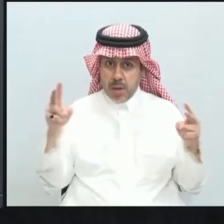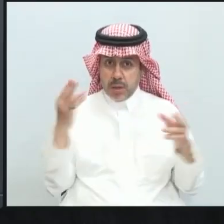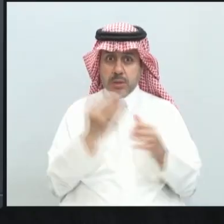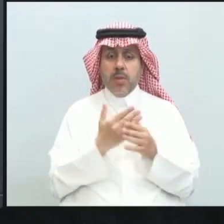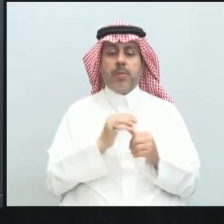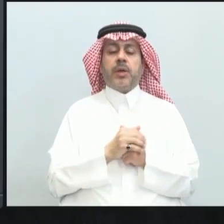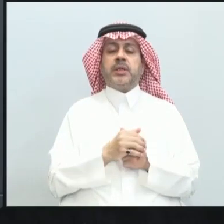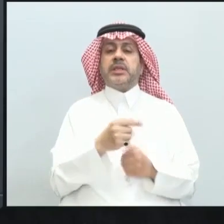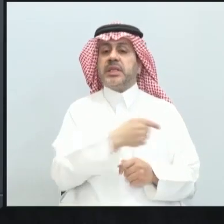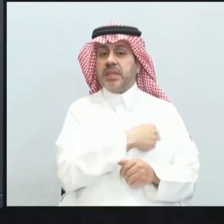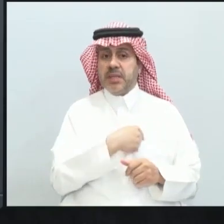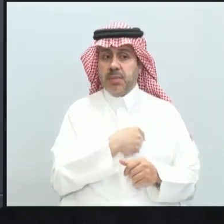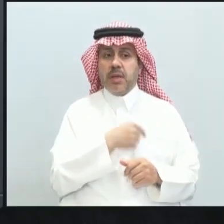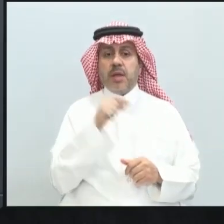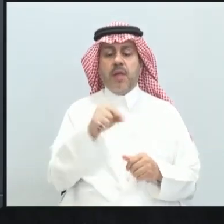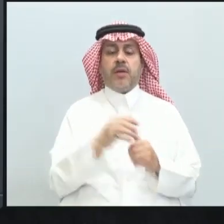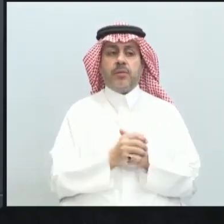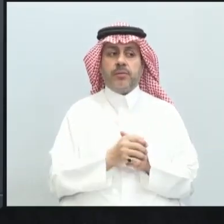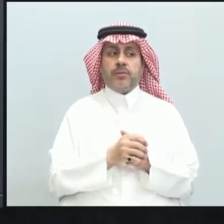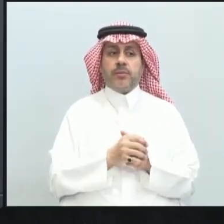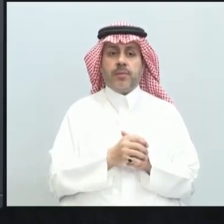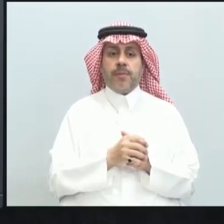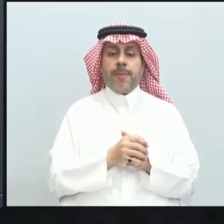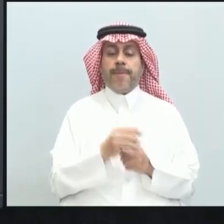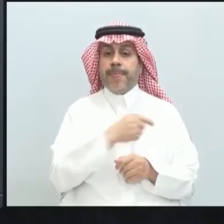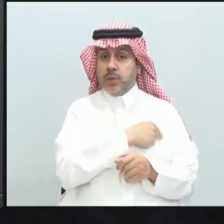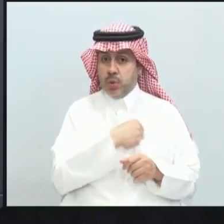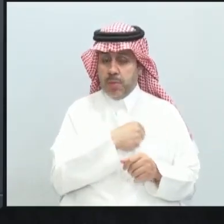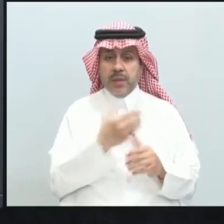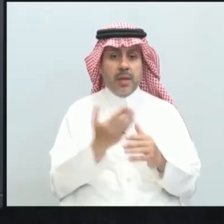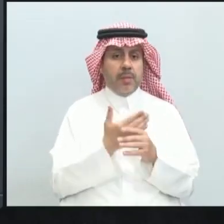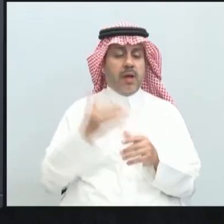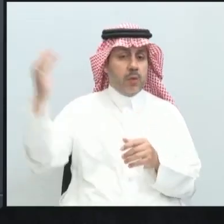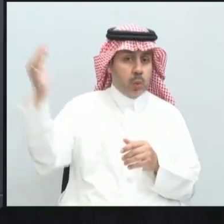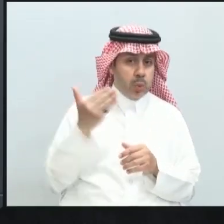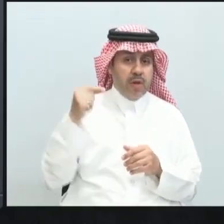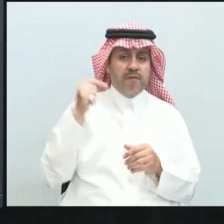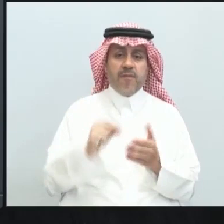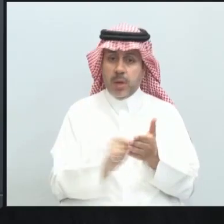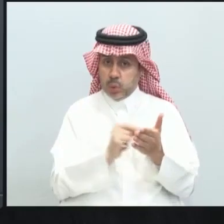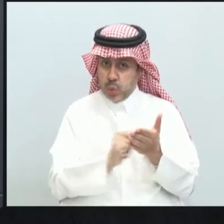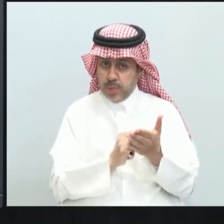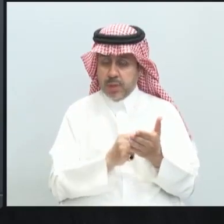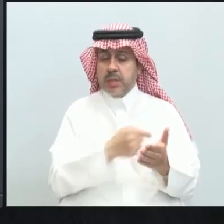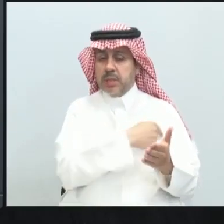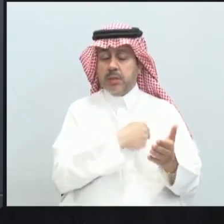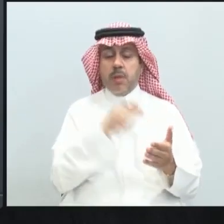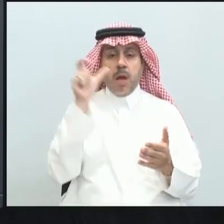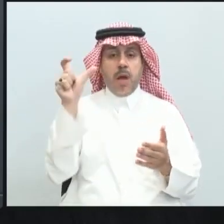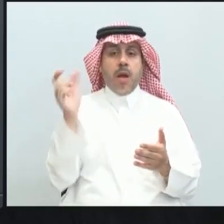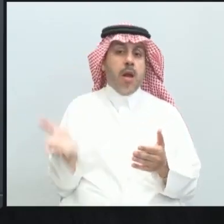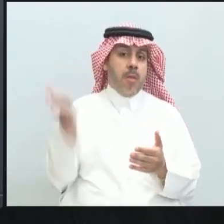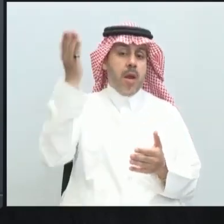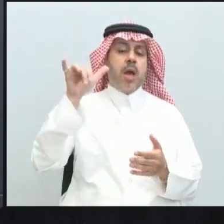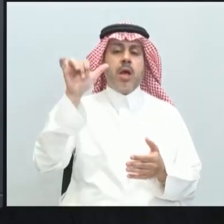الذي من اجله سميت بهذا الاسم انها سميت بذلك لورود اسم الله يونس اسمي نبي